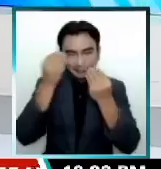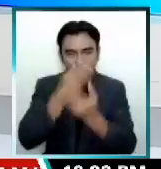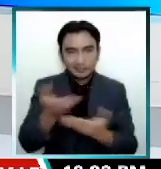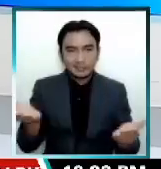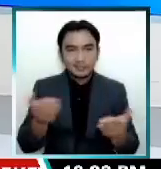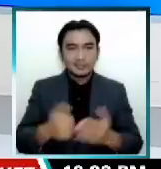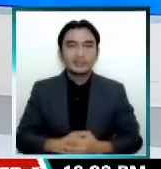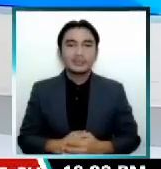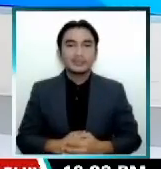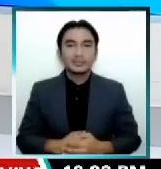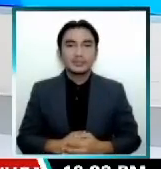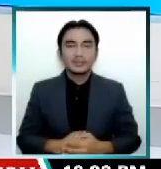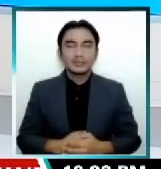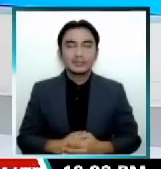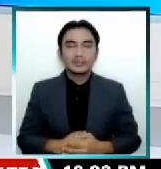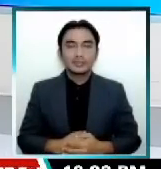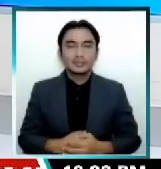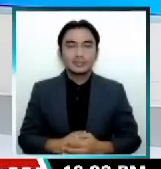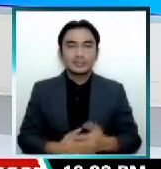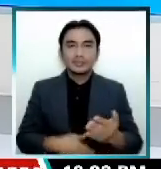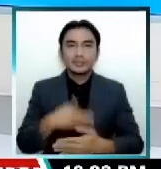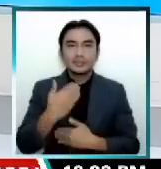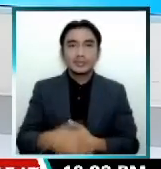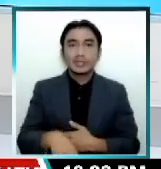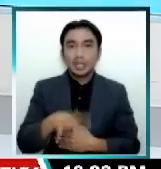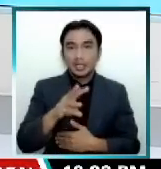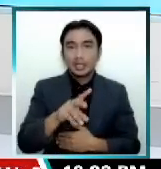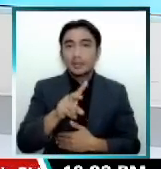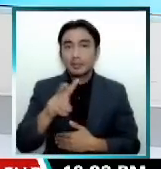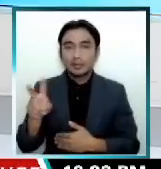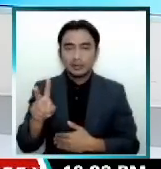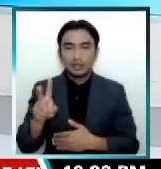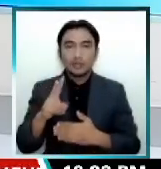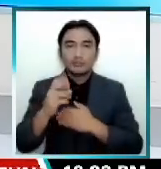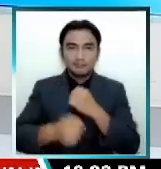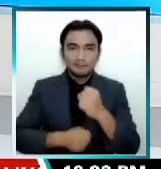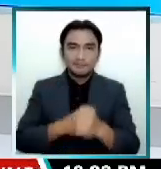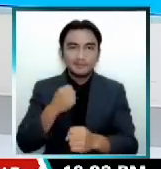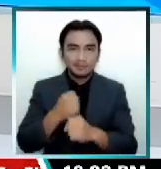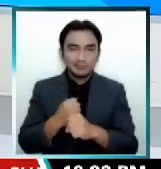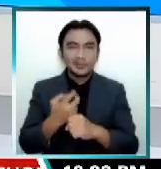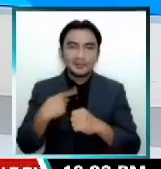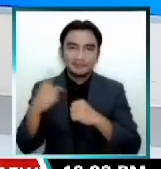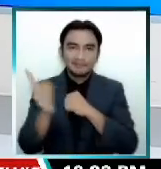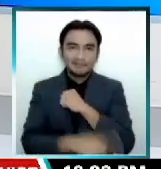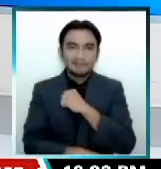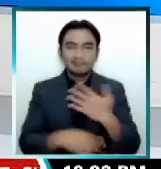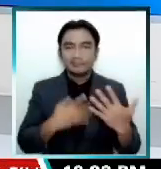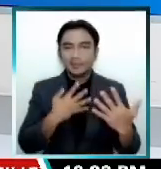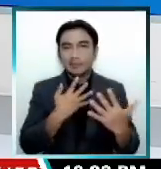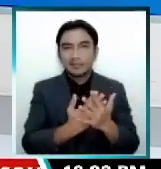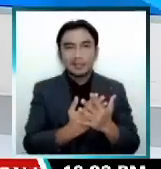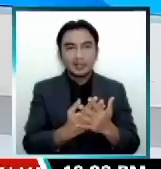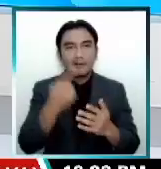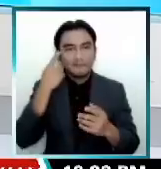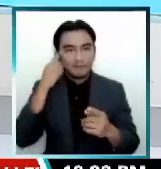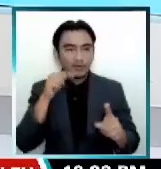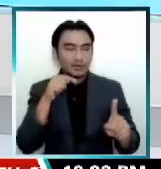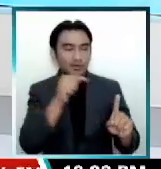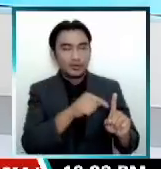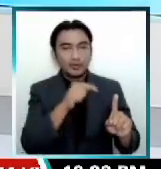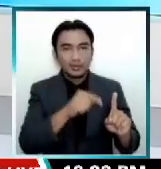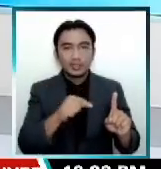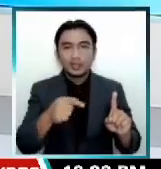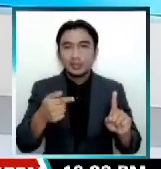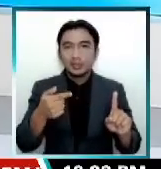Hanggang 62 taong pagkakakulong ang ipinataw na parusa ng Sandigan Bayan kay dating Quezon City Councilor